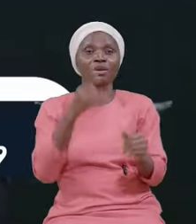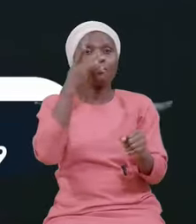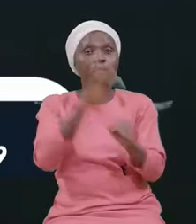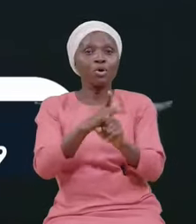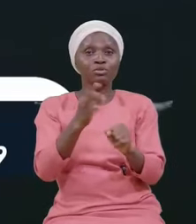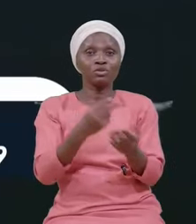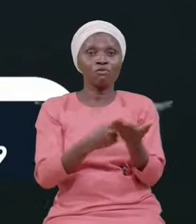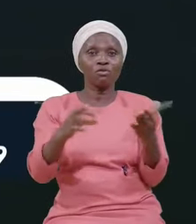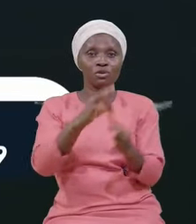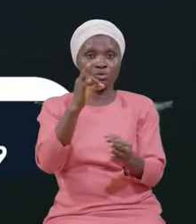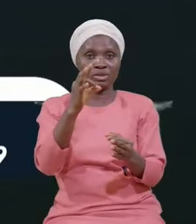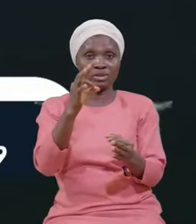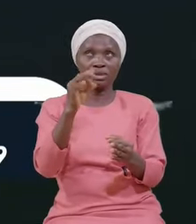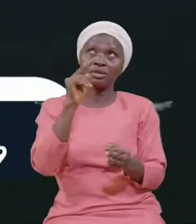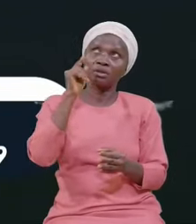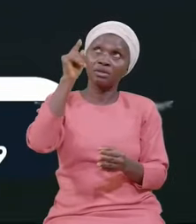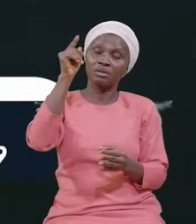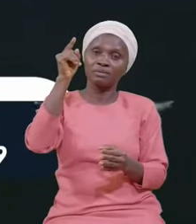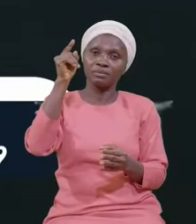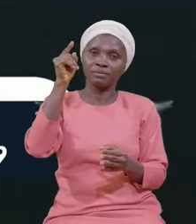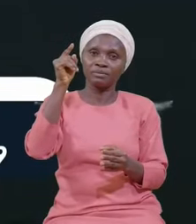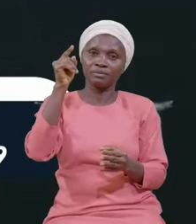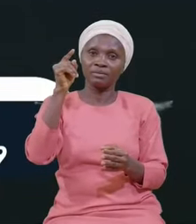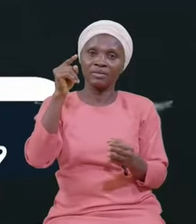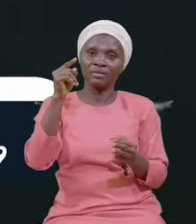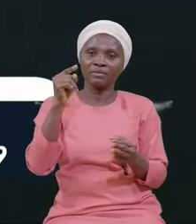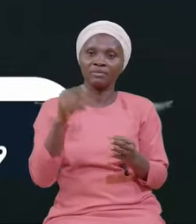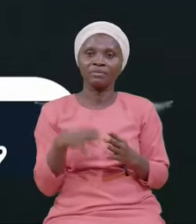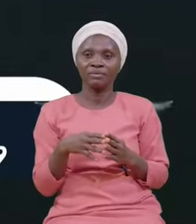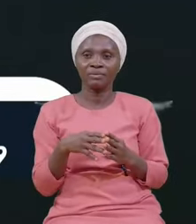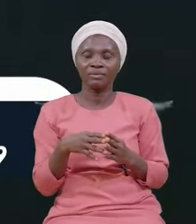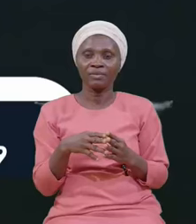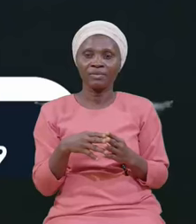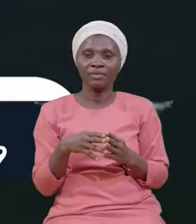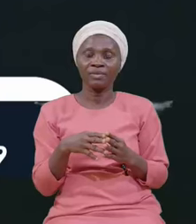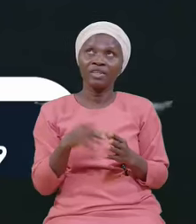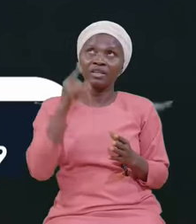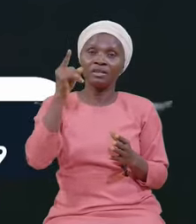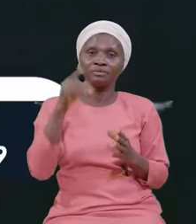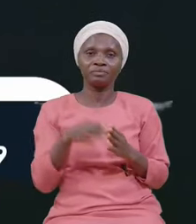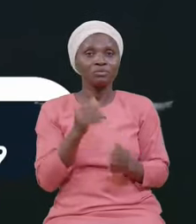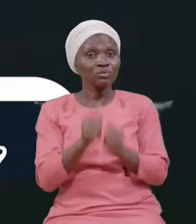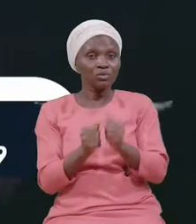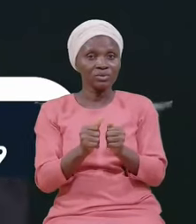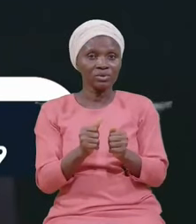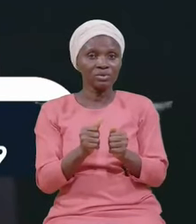été promis. Et il a répandu comme vous le voyez